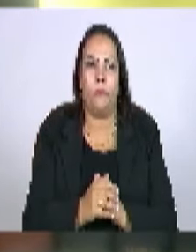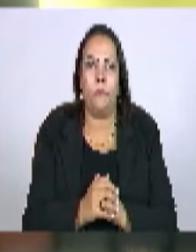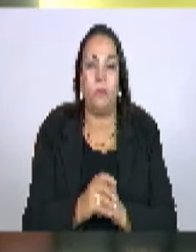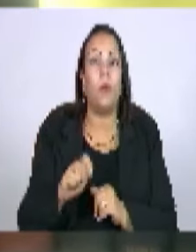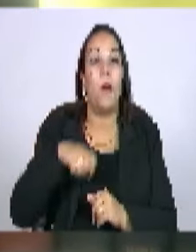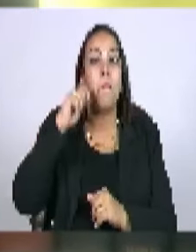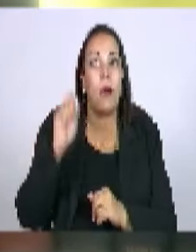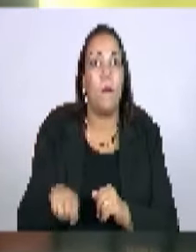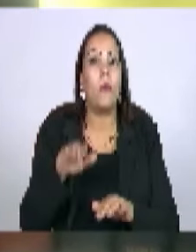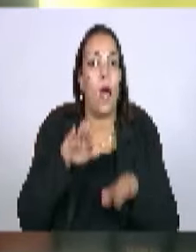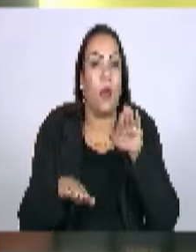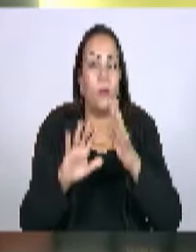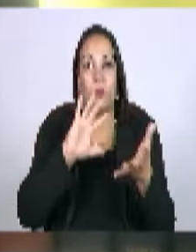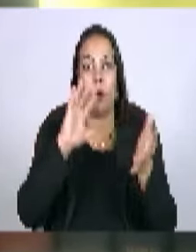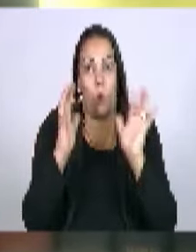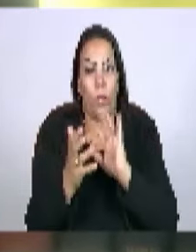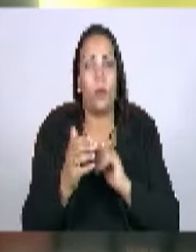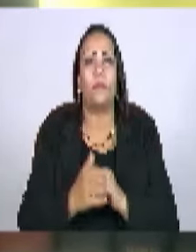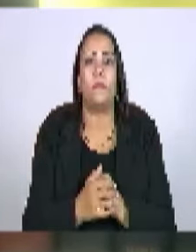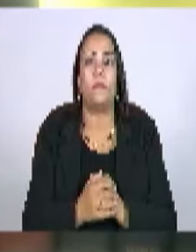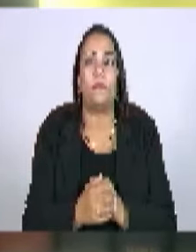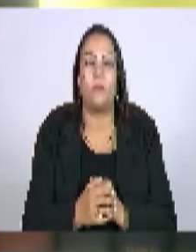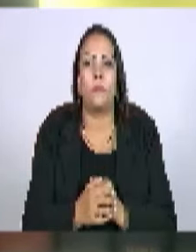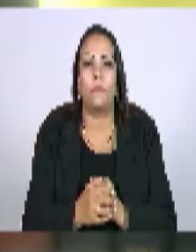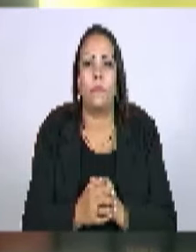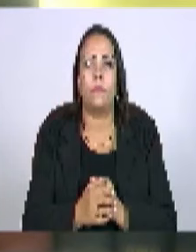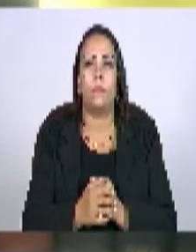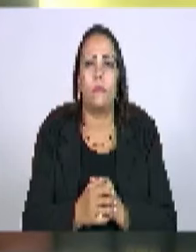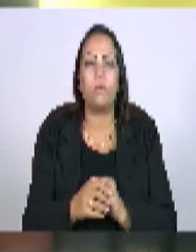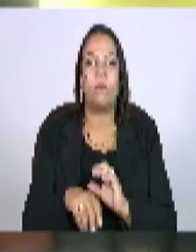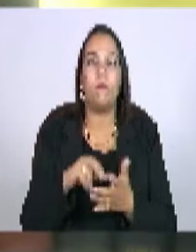محكمه العدل الدوليه